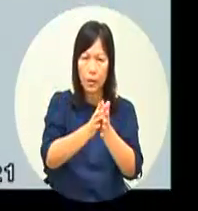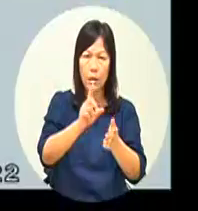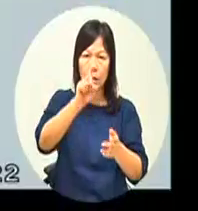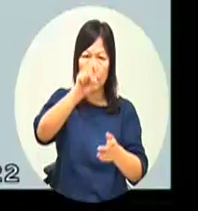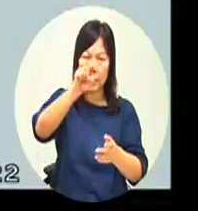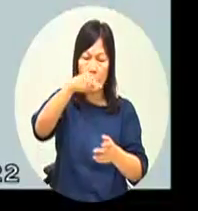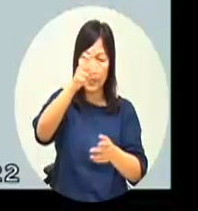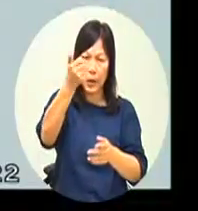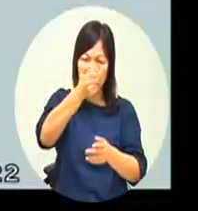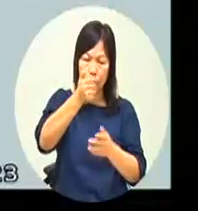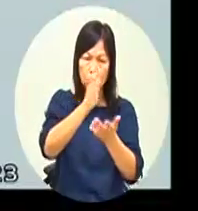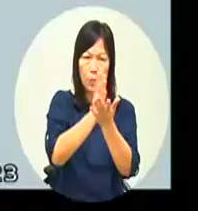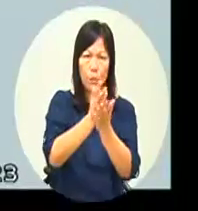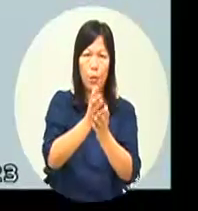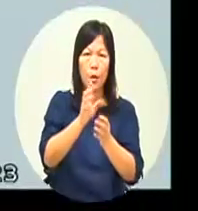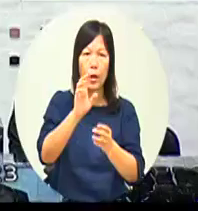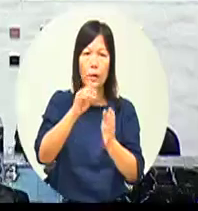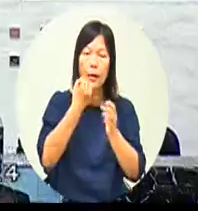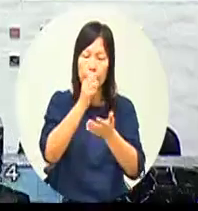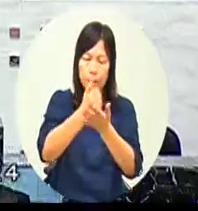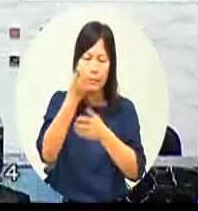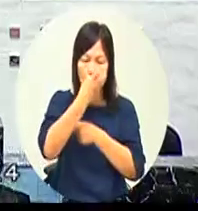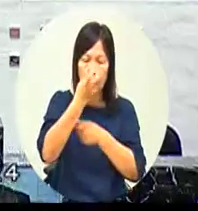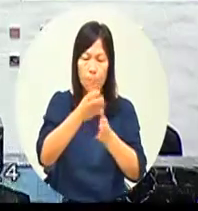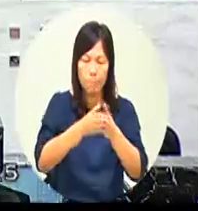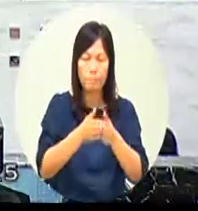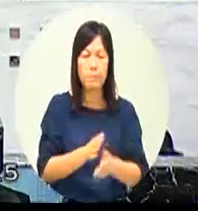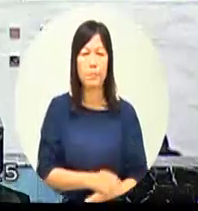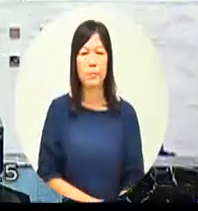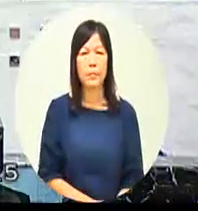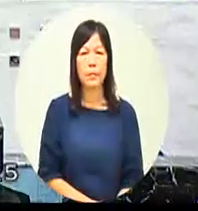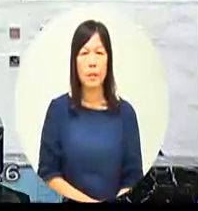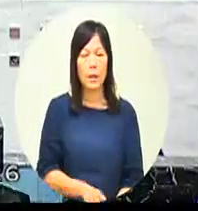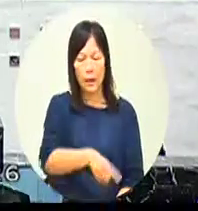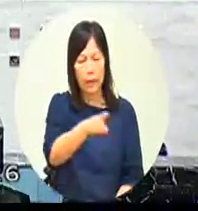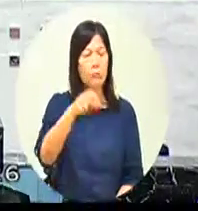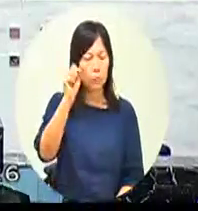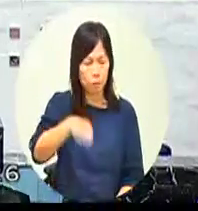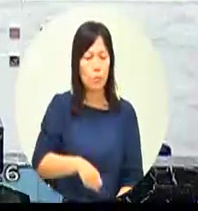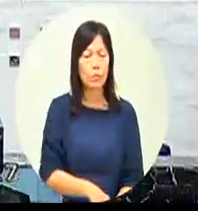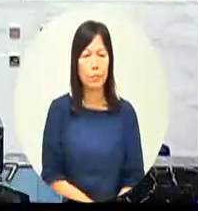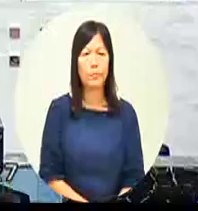150份，请备查，请讨论。 各位同仁们意见，准予备查。